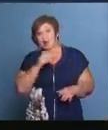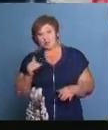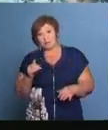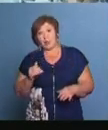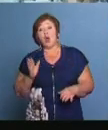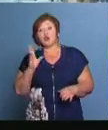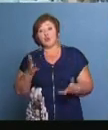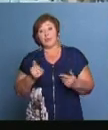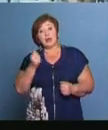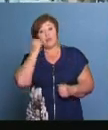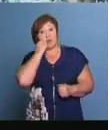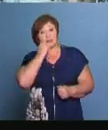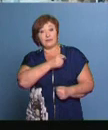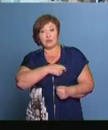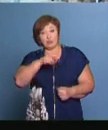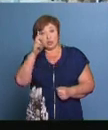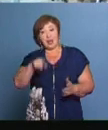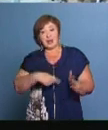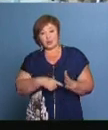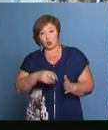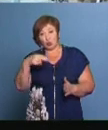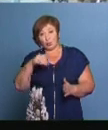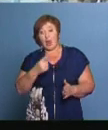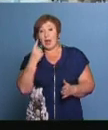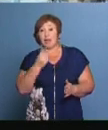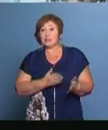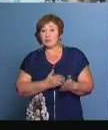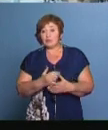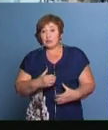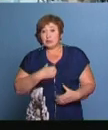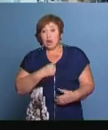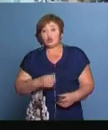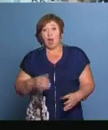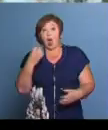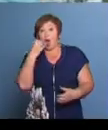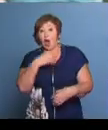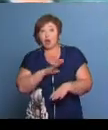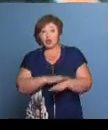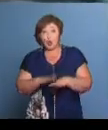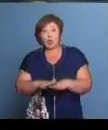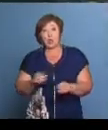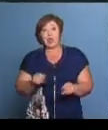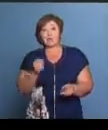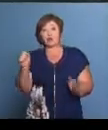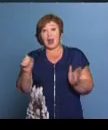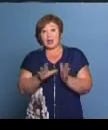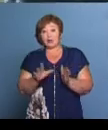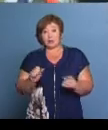уже приняли в Москве депутаты городской думы. Один из поводов – страшные ожоги подростка, в руках которого электронная